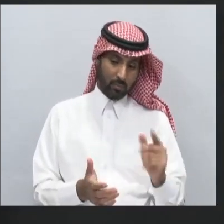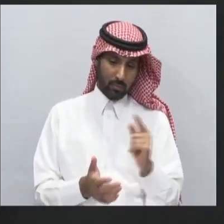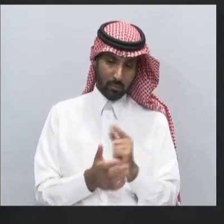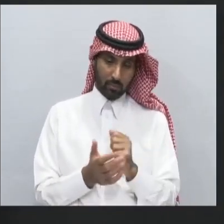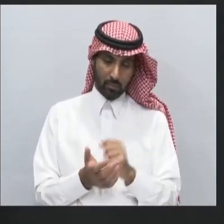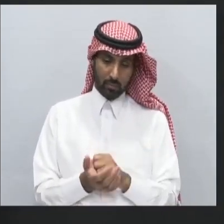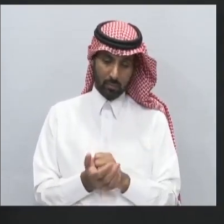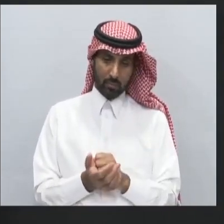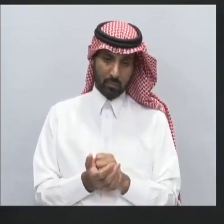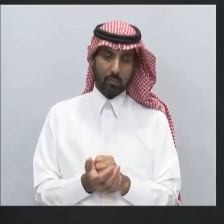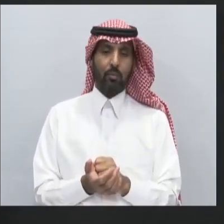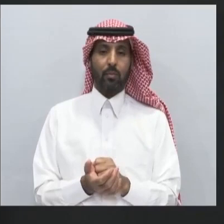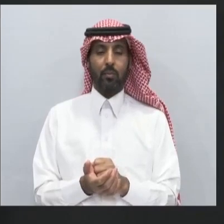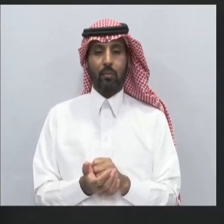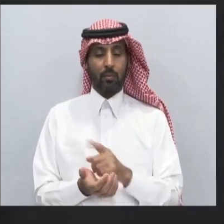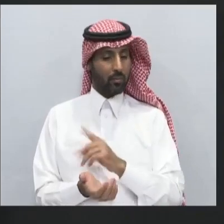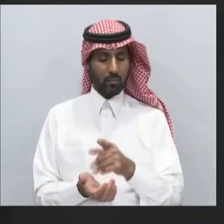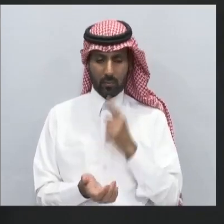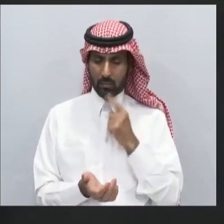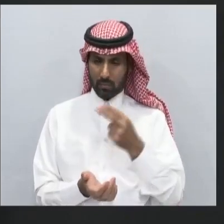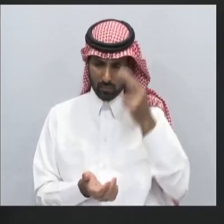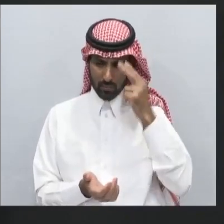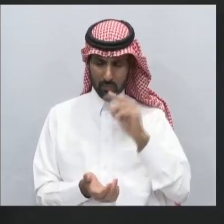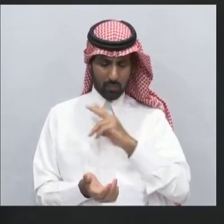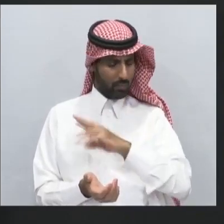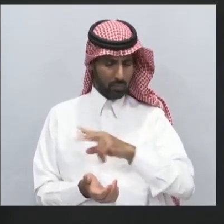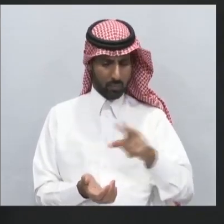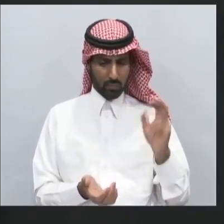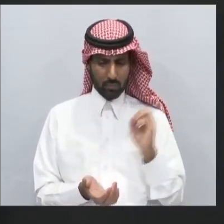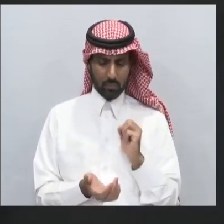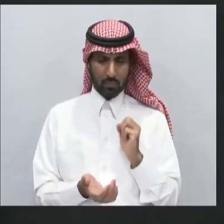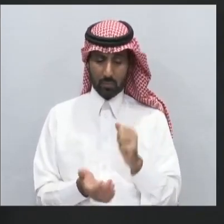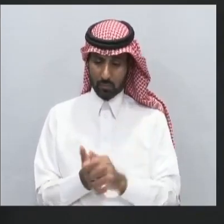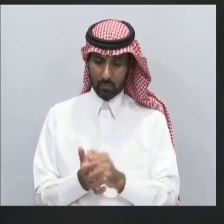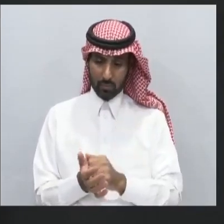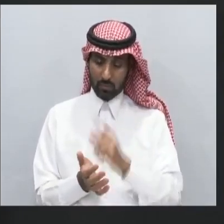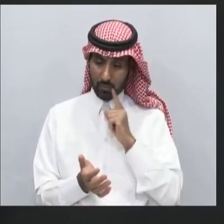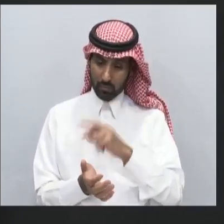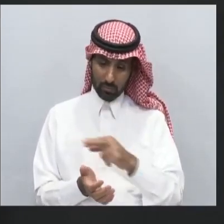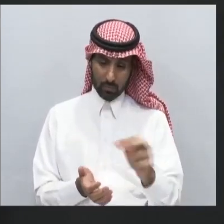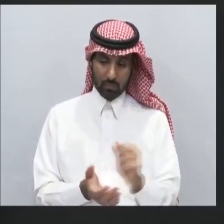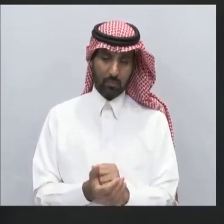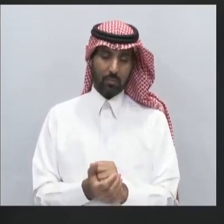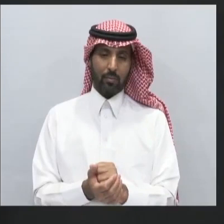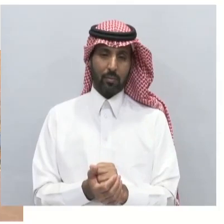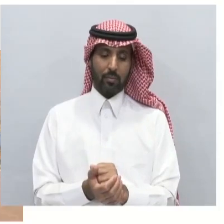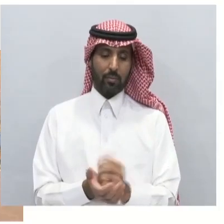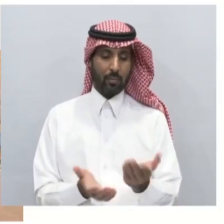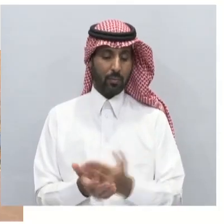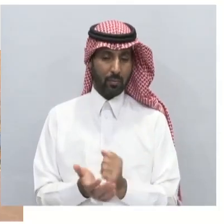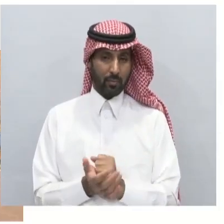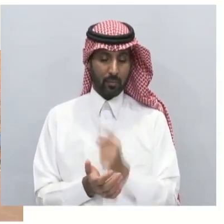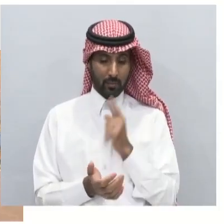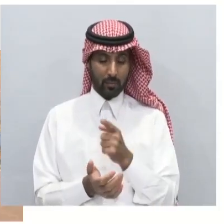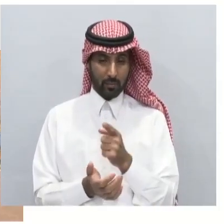from not only country to country. It's, I think, from a house to a house. This is different, صح? So we can